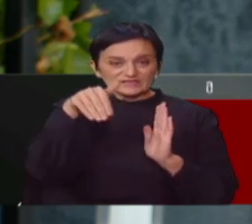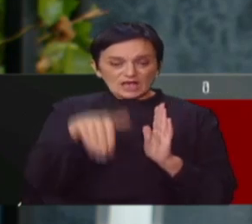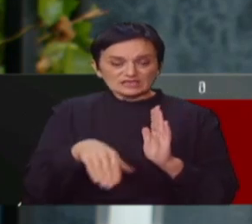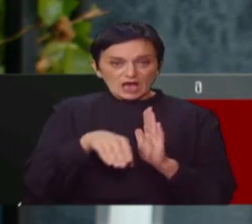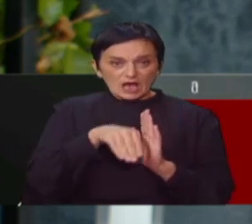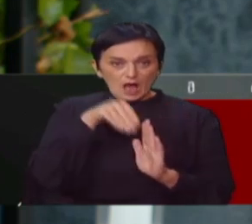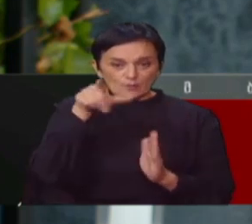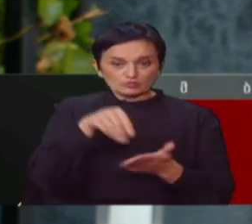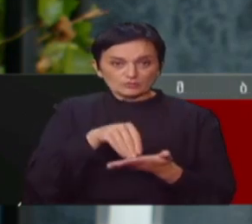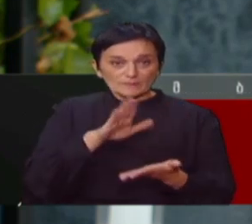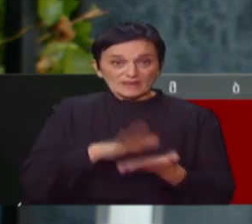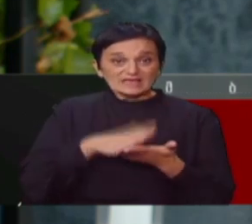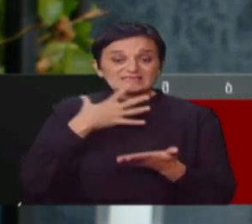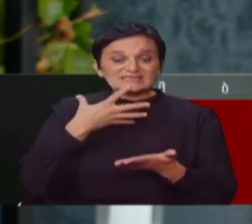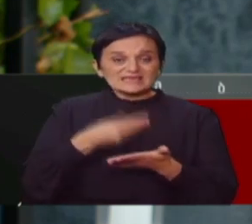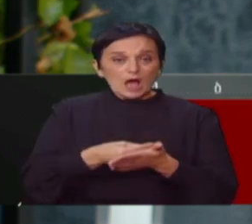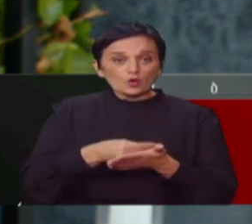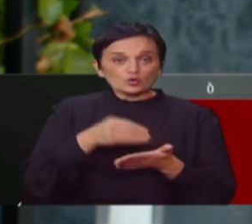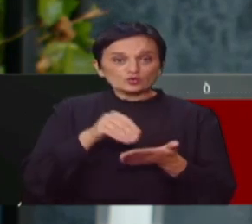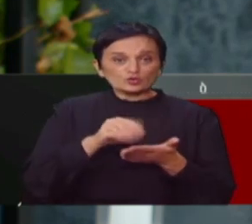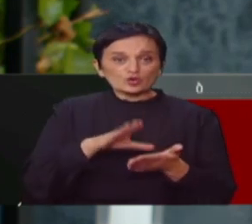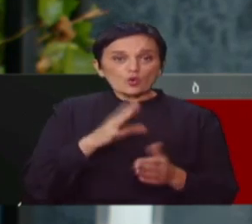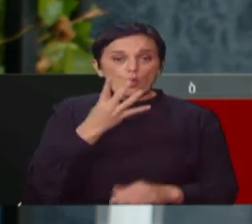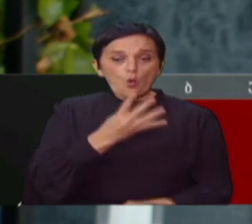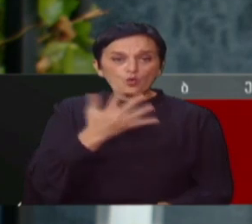ამომრჩეველია რეგისტრირებული და საკუთარი არჩევანი გააკეთა